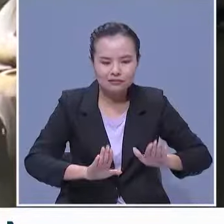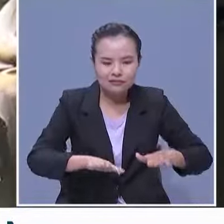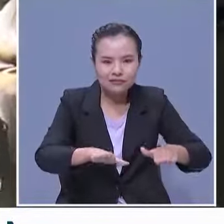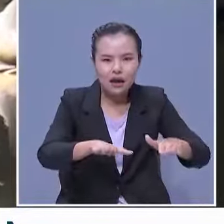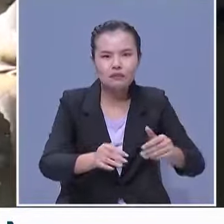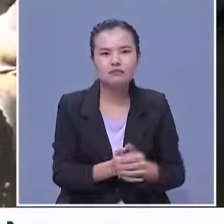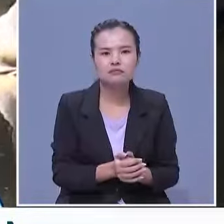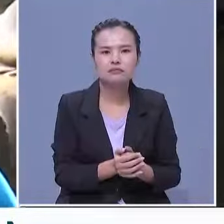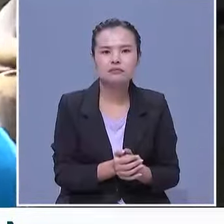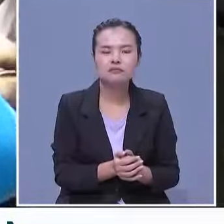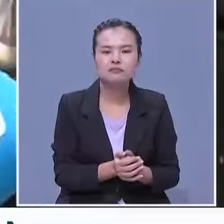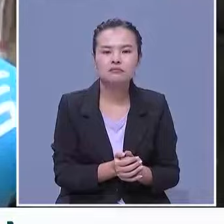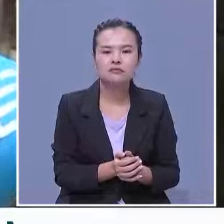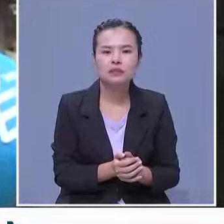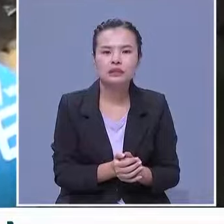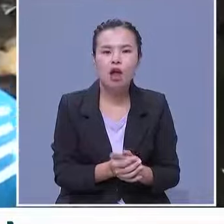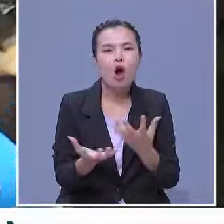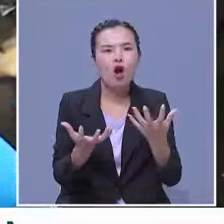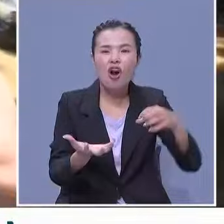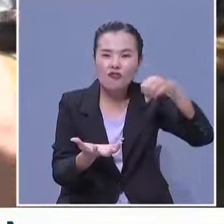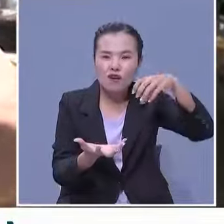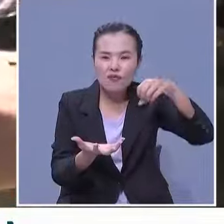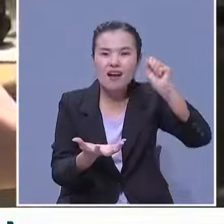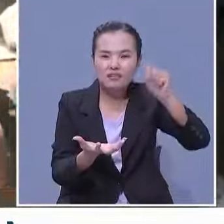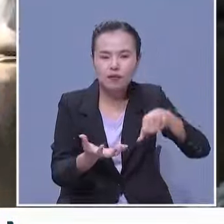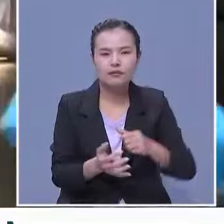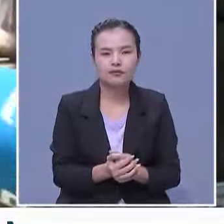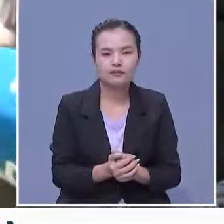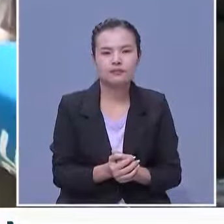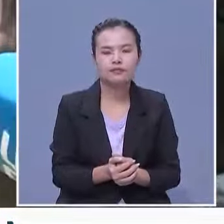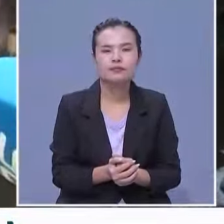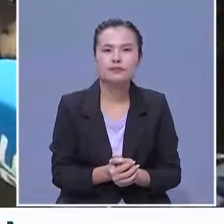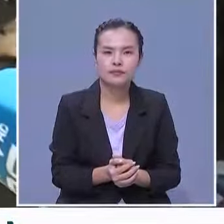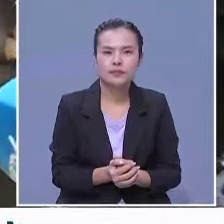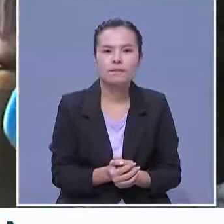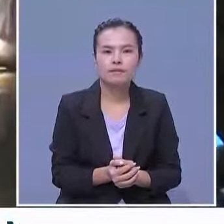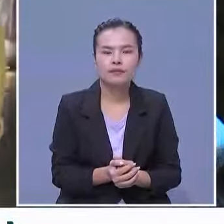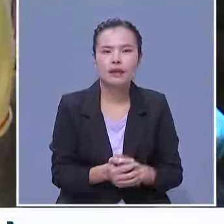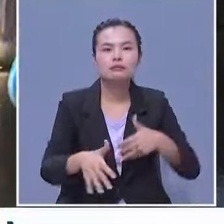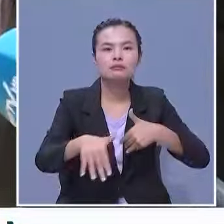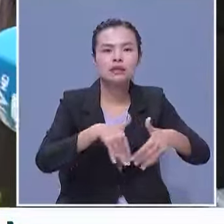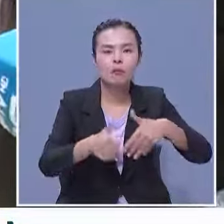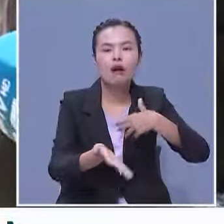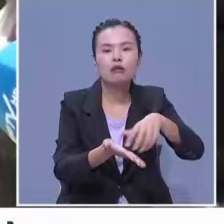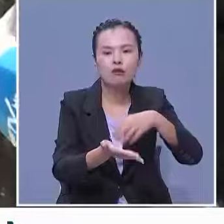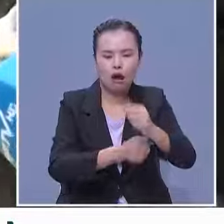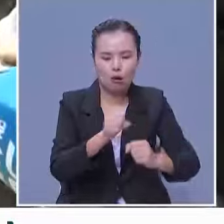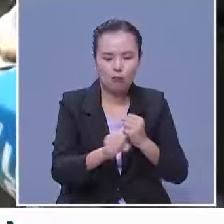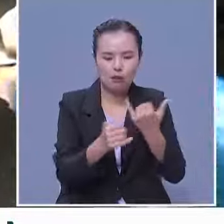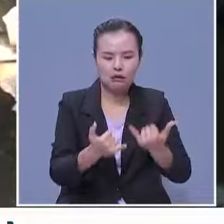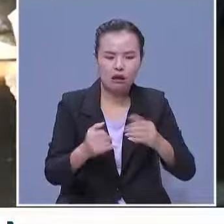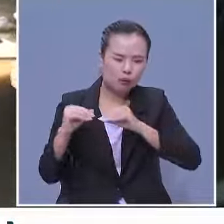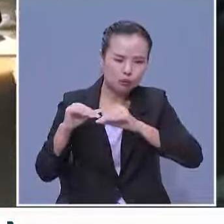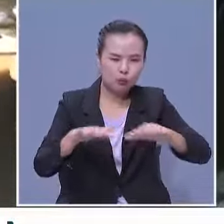เรียบร้อยหมดครับ ส่วนใหญ่เป็นเครื่องใช้ไฟฟ้านะจ๊ะ ครับ จากสารปีไหมกะเจ้า ครับ อีกหนึ่งเสียงนะคะชาวบ้านก็บอกว่าด้วยปีนี้ค่ะน้ำม